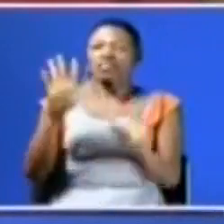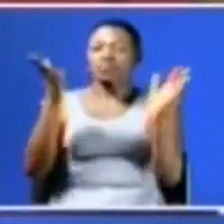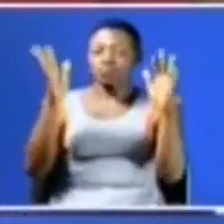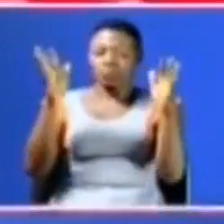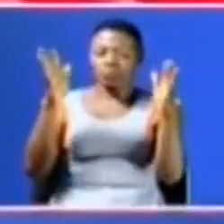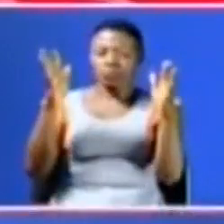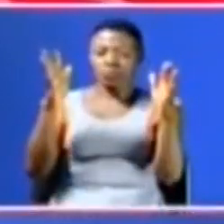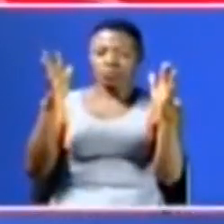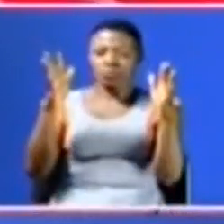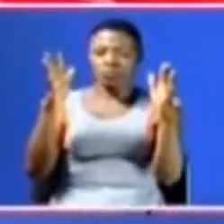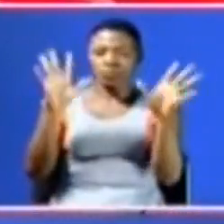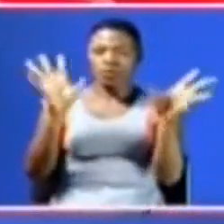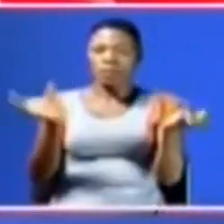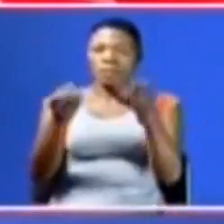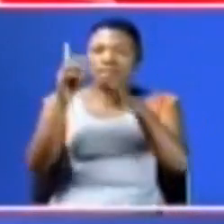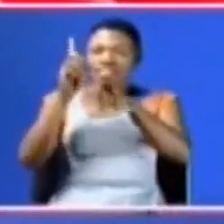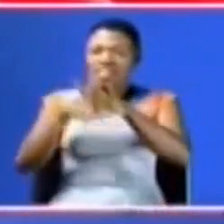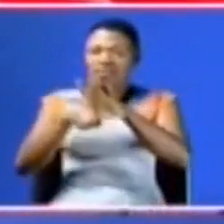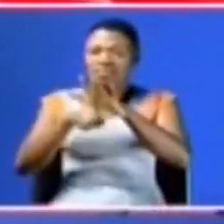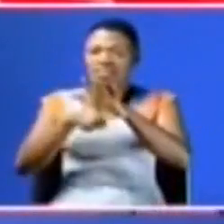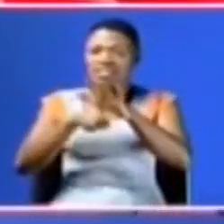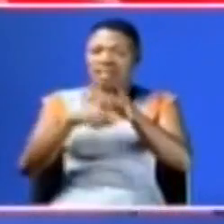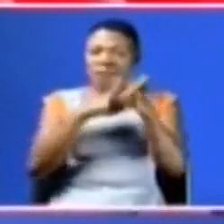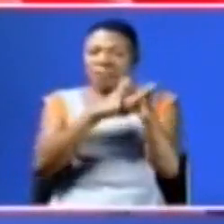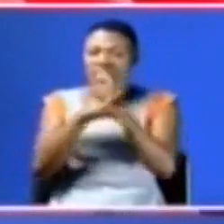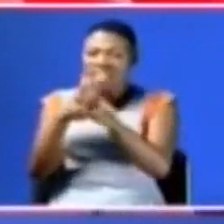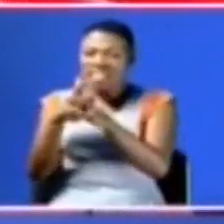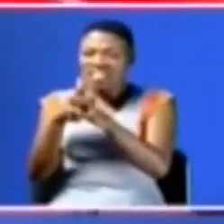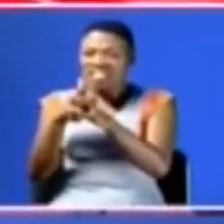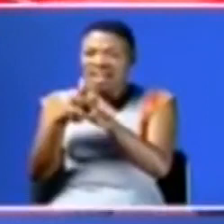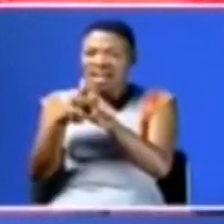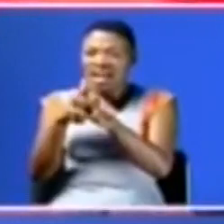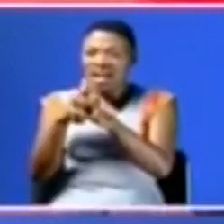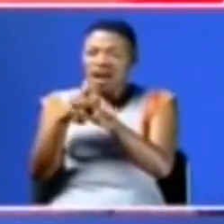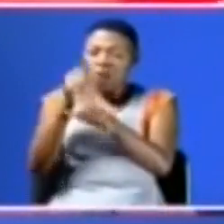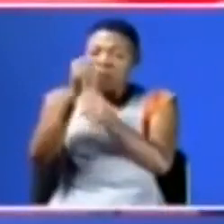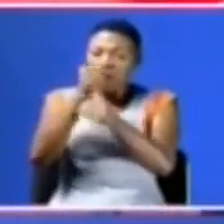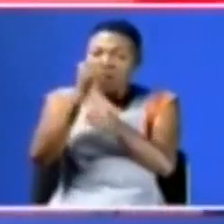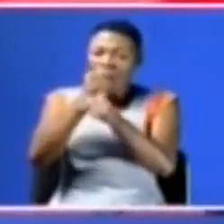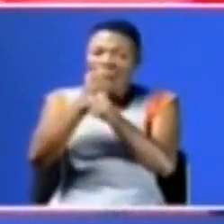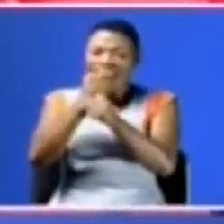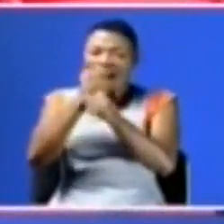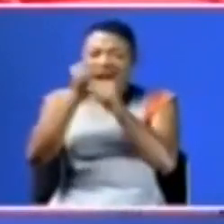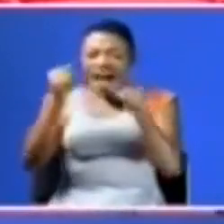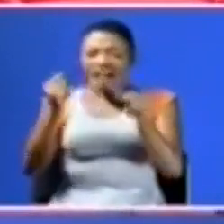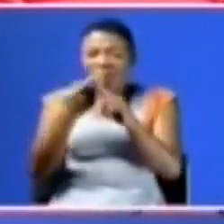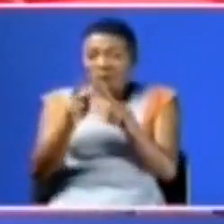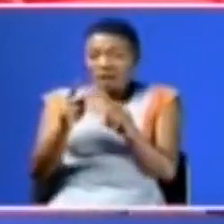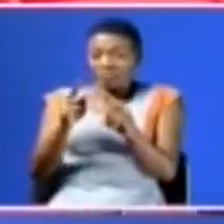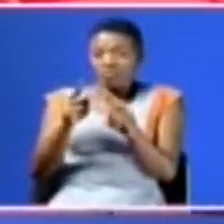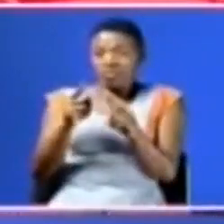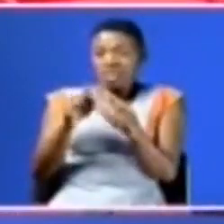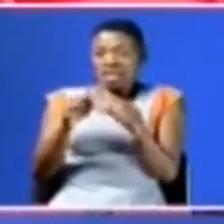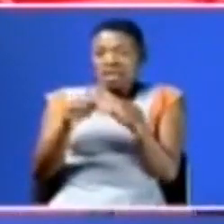hongera sana. Mara nyingi media huwa haitambuliki, wanafanya kazi kubwa. Tunaona hata mahali